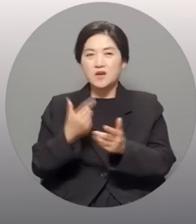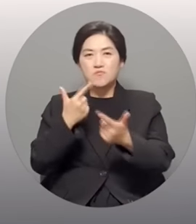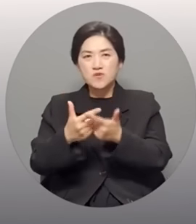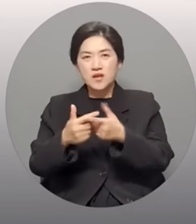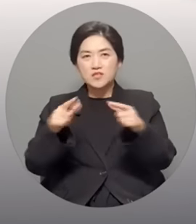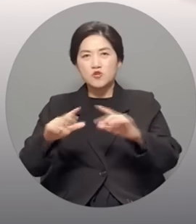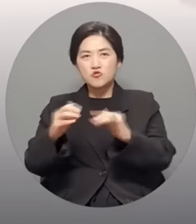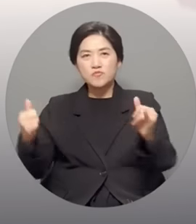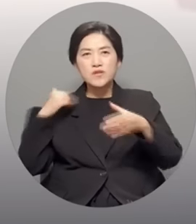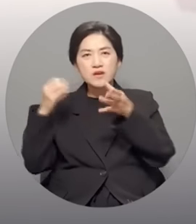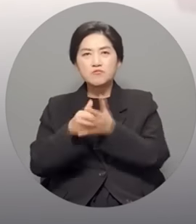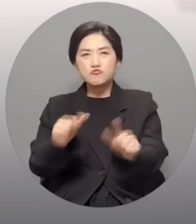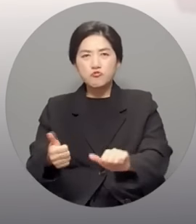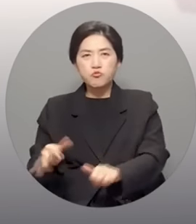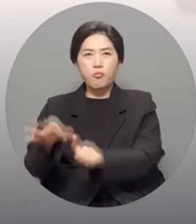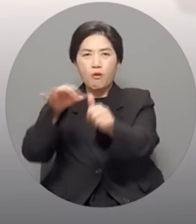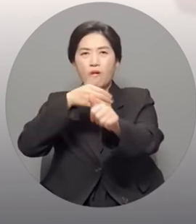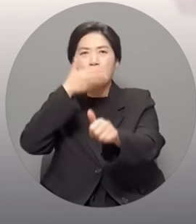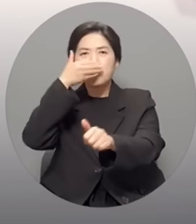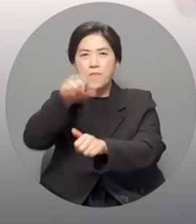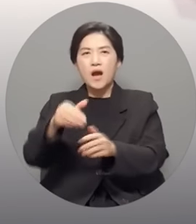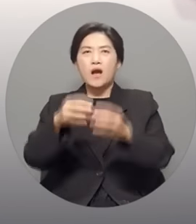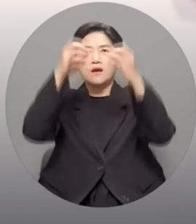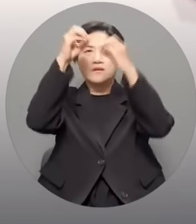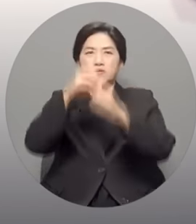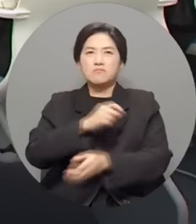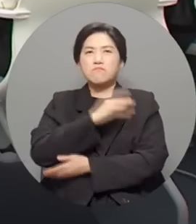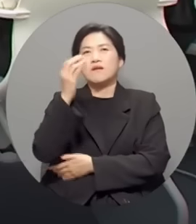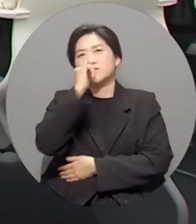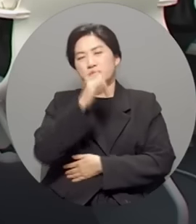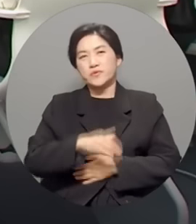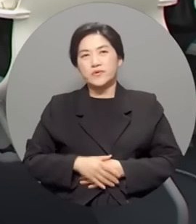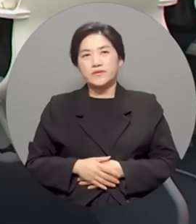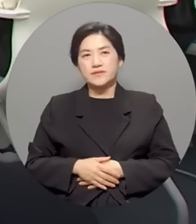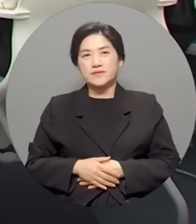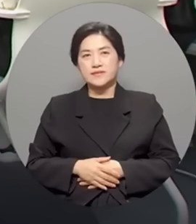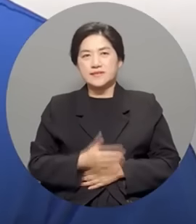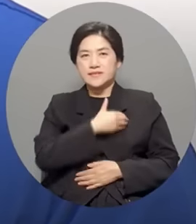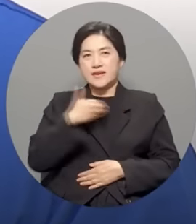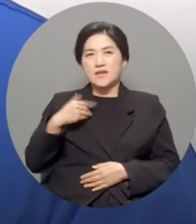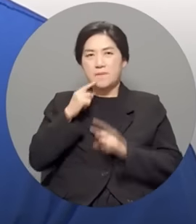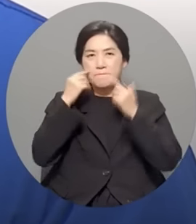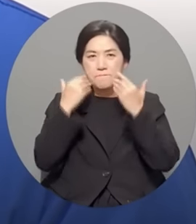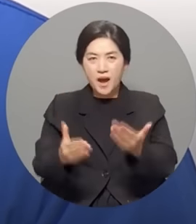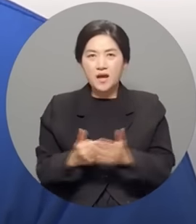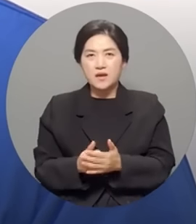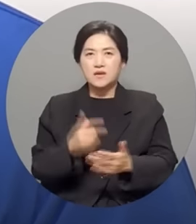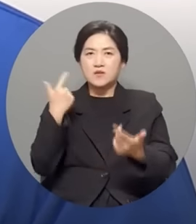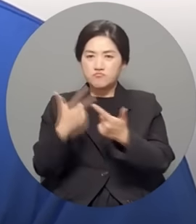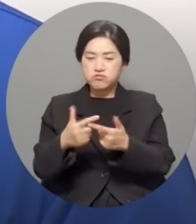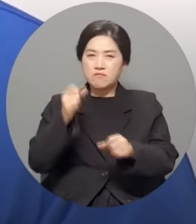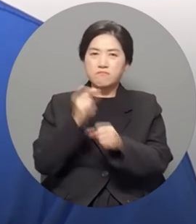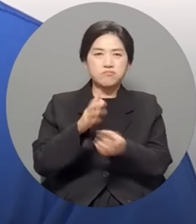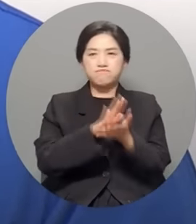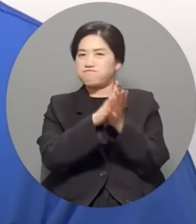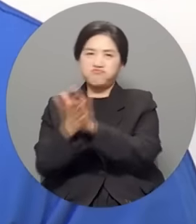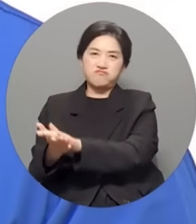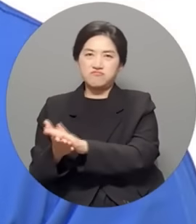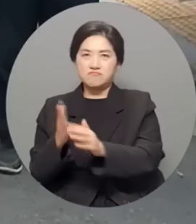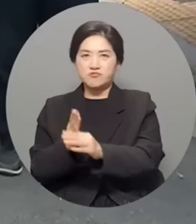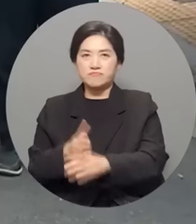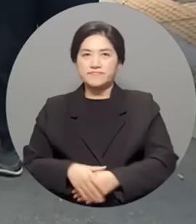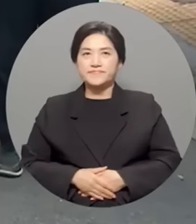죽은 사람마저 당선시키는 곳이라는 전설이 있습니다. 자신 있게 말씀드립니다. 부산은 이미 바뀌고